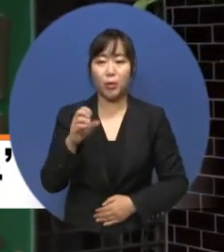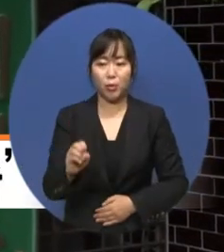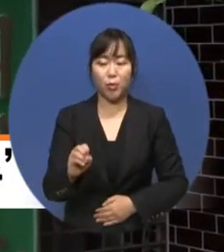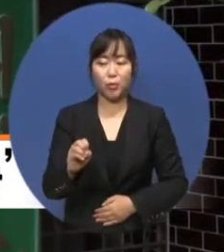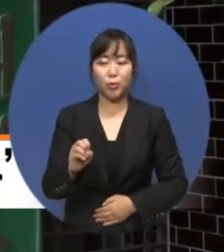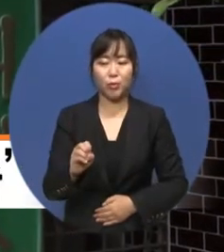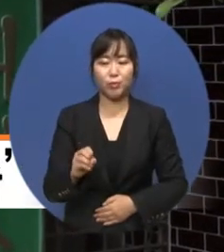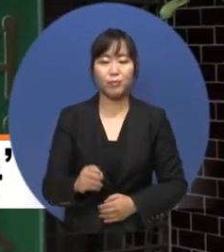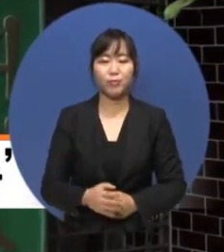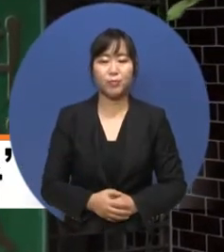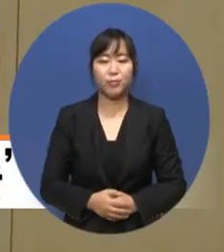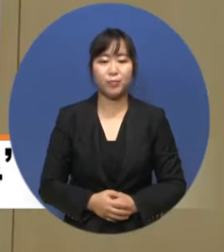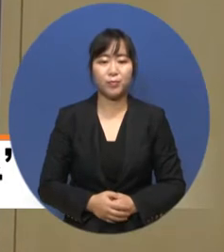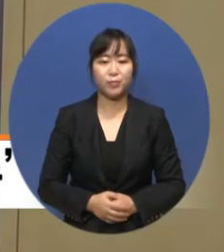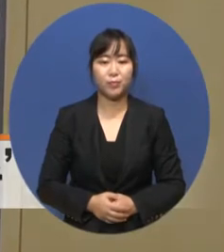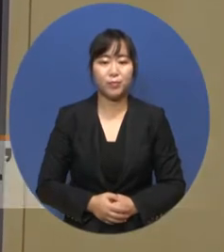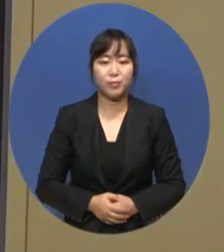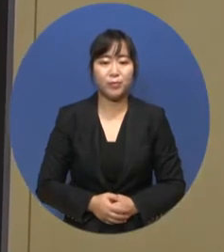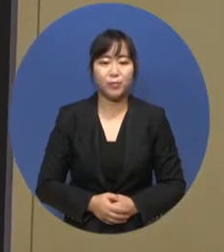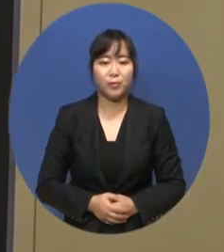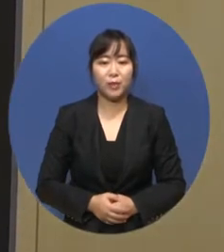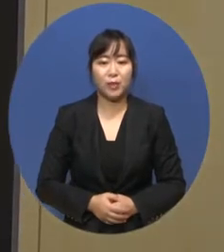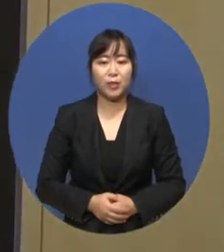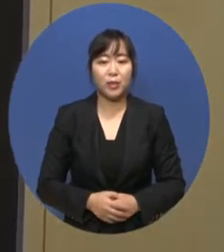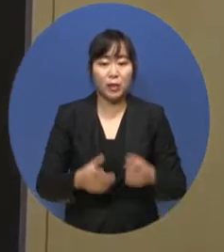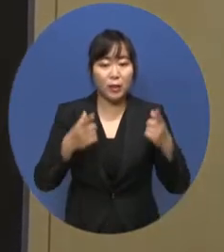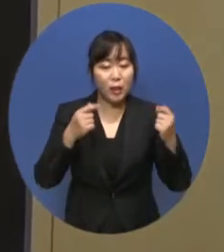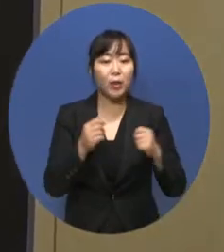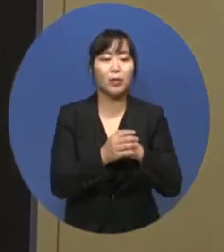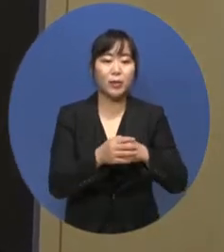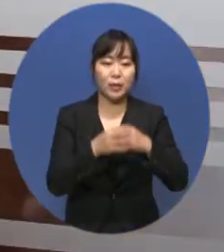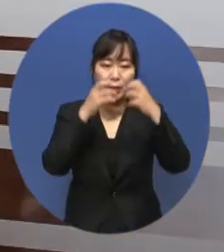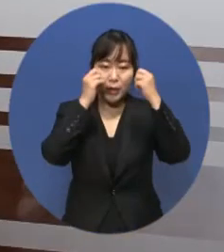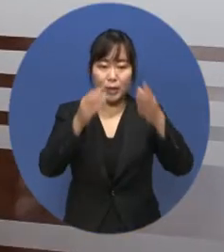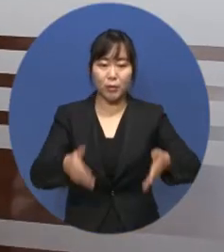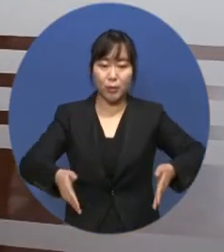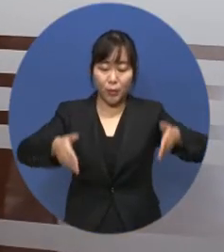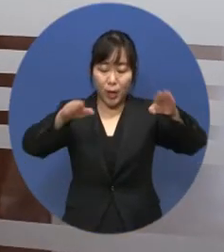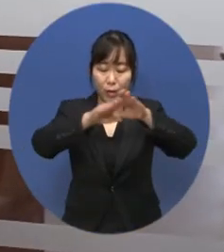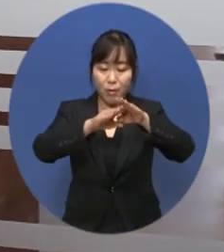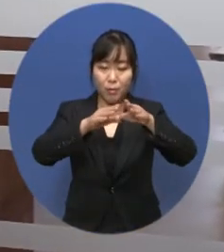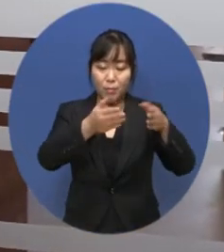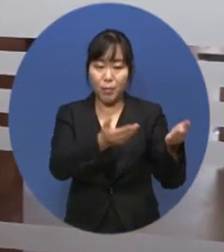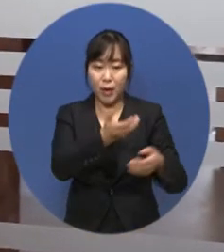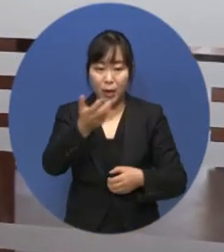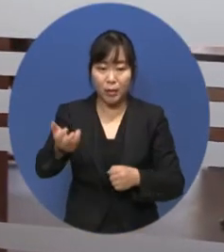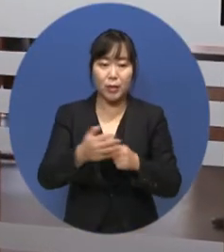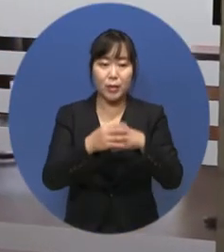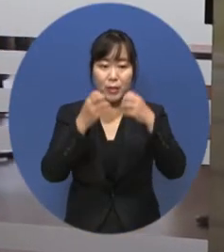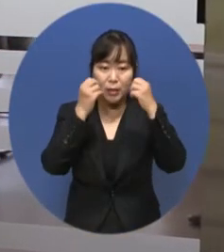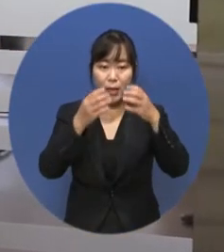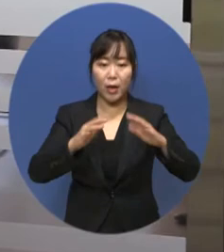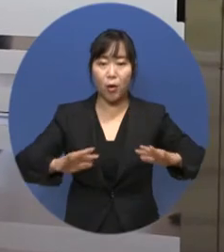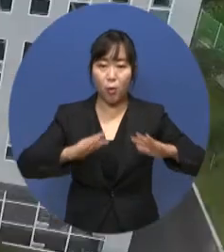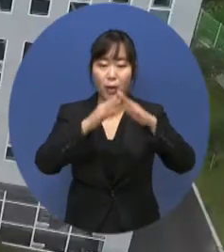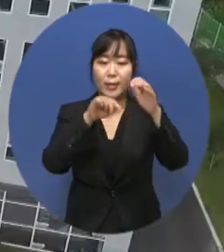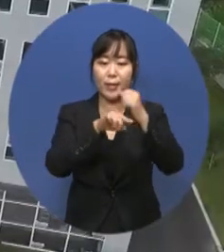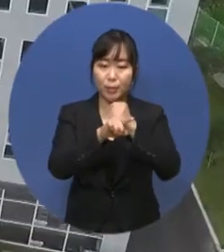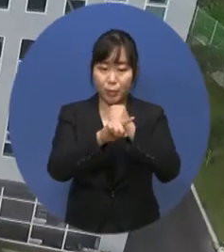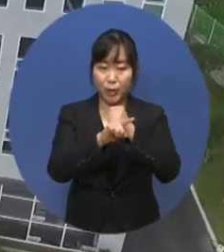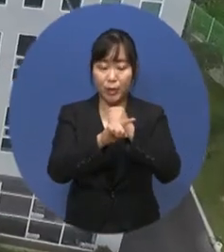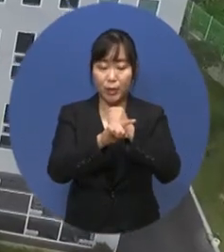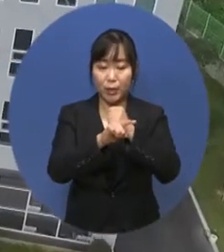열게 됐습니다. 여수 상공회의소가 신회관 신축 이전으로 새 건물의 의미를